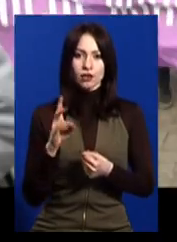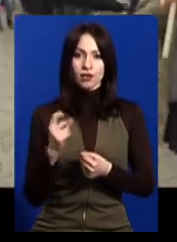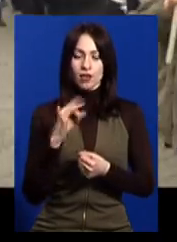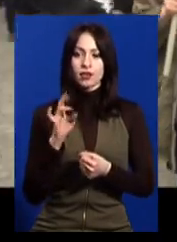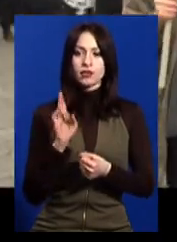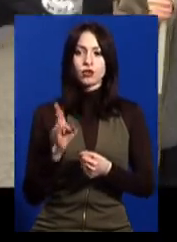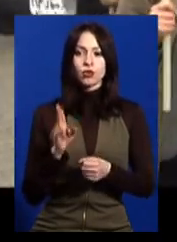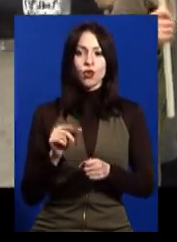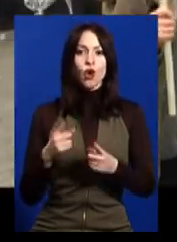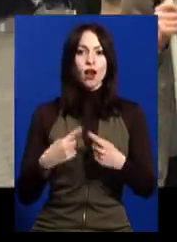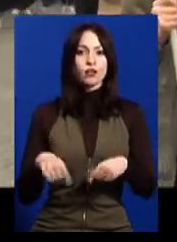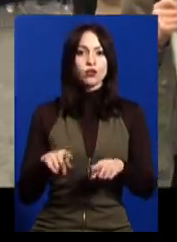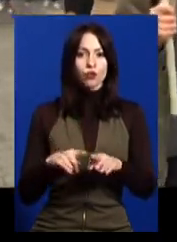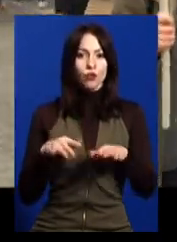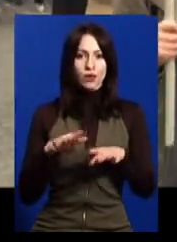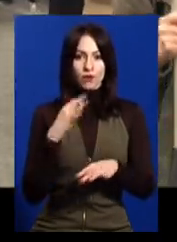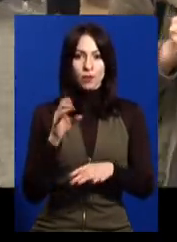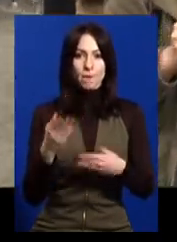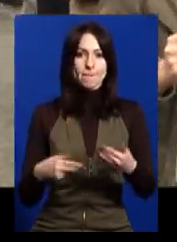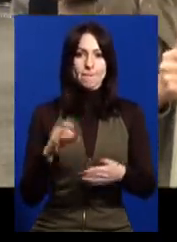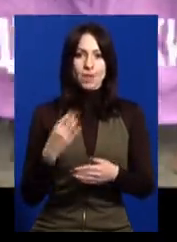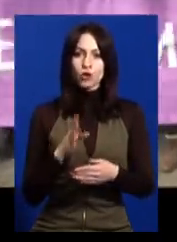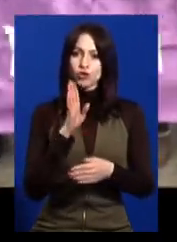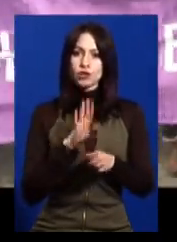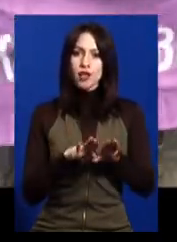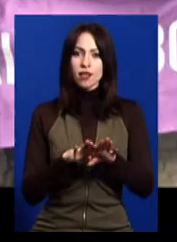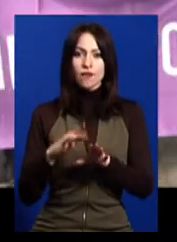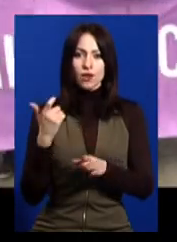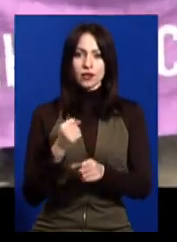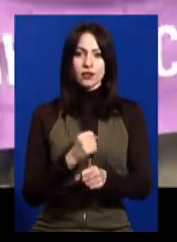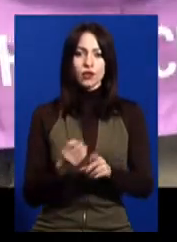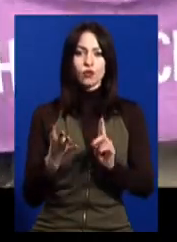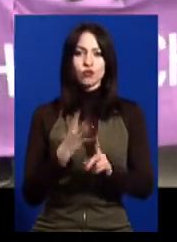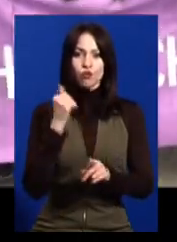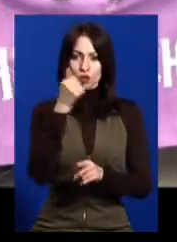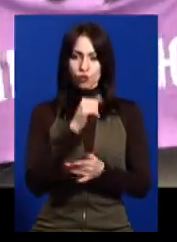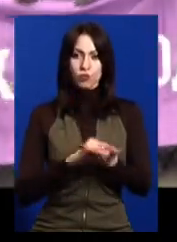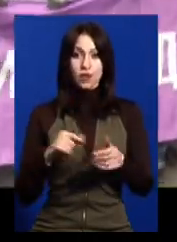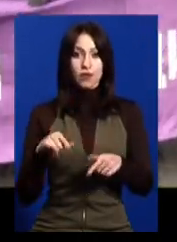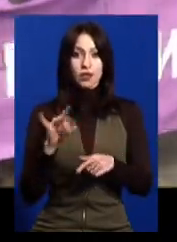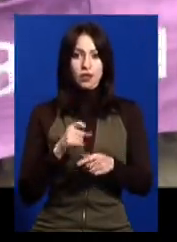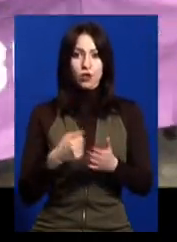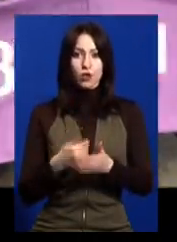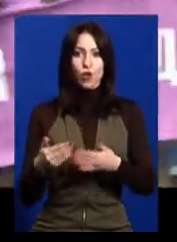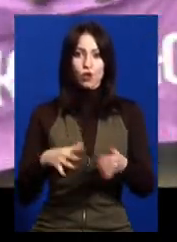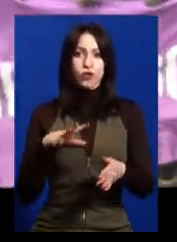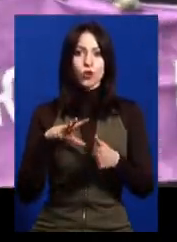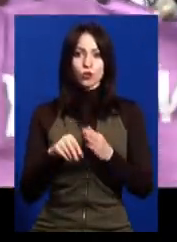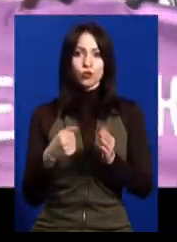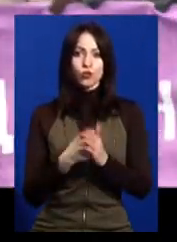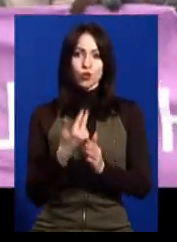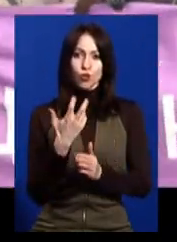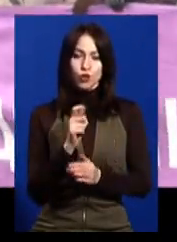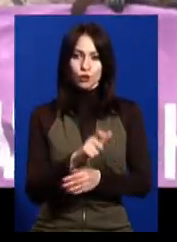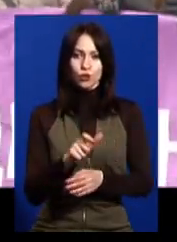організовував захід. Каже, марш жіночої солідарності в Харкові влаштовують четвертий рік поспіль. Цього разу до ходи долучилися до 300